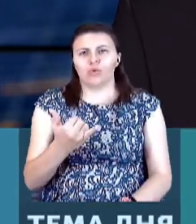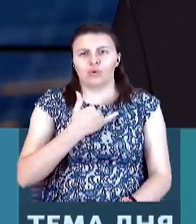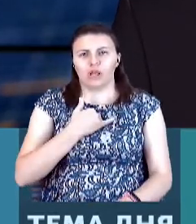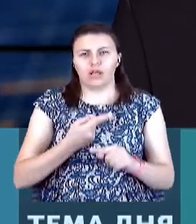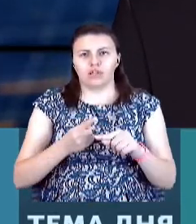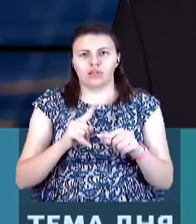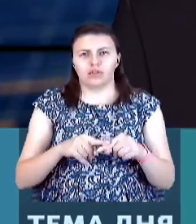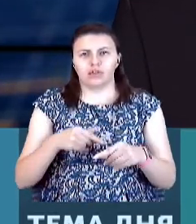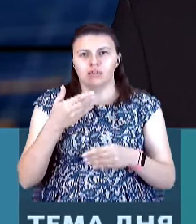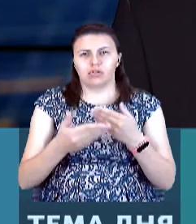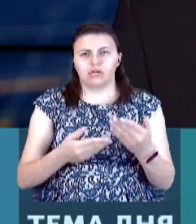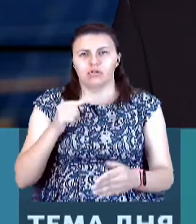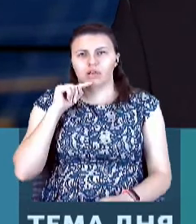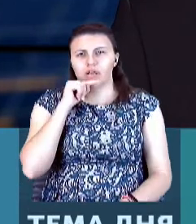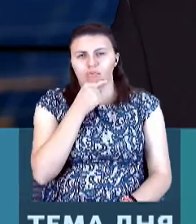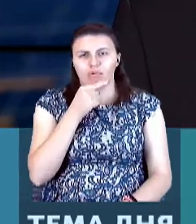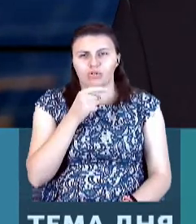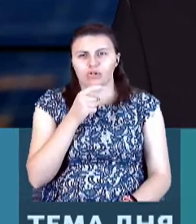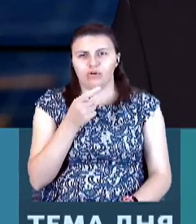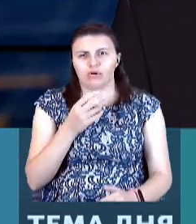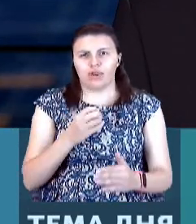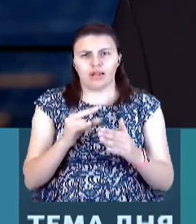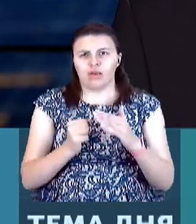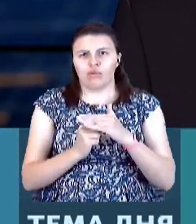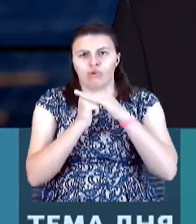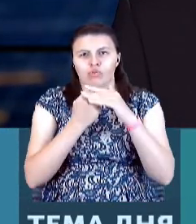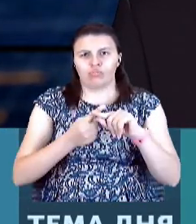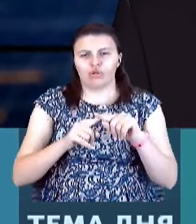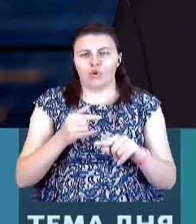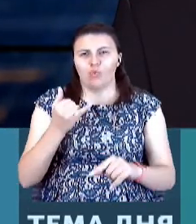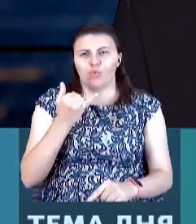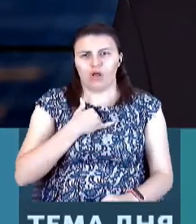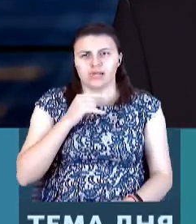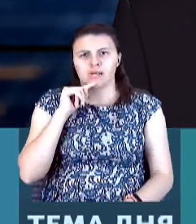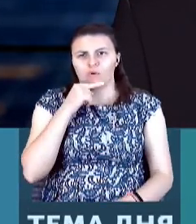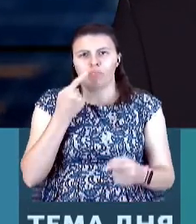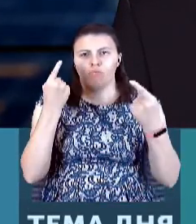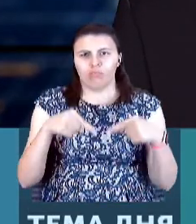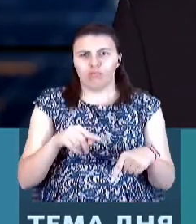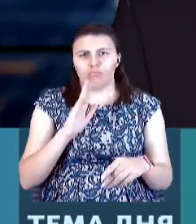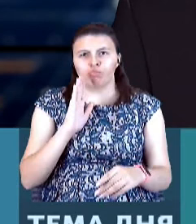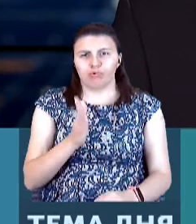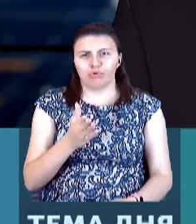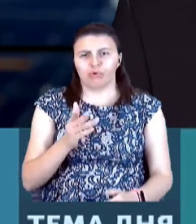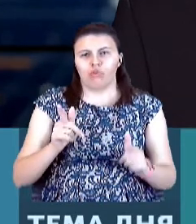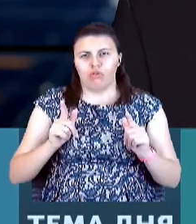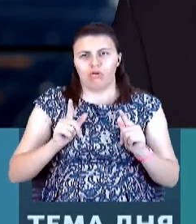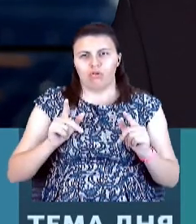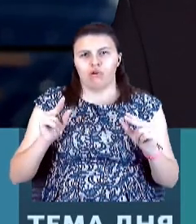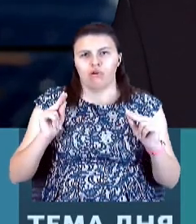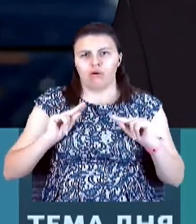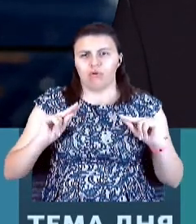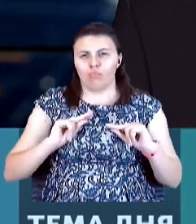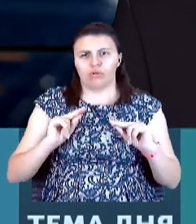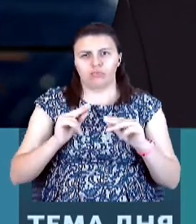який економічно не обґрунтований, тому що економіка падає, призведе до того, що у нас будуть зростати безробіття і в цілому